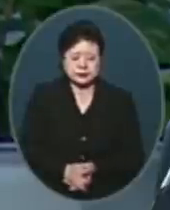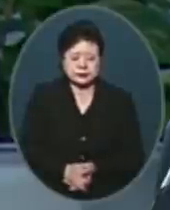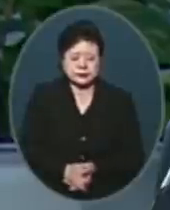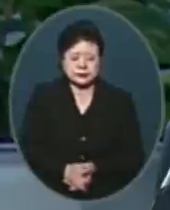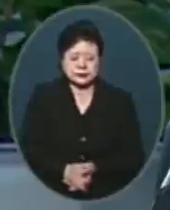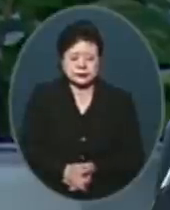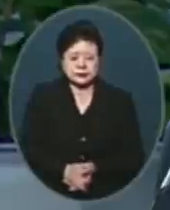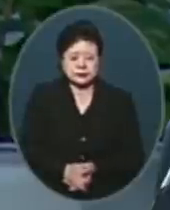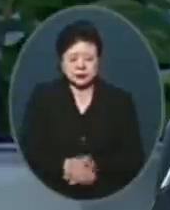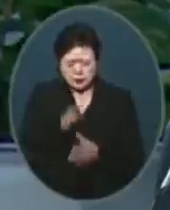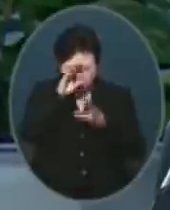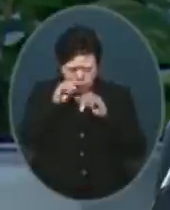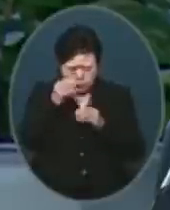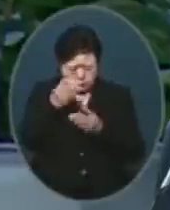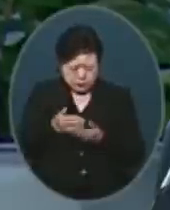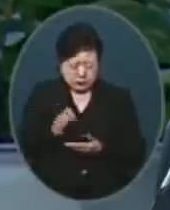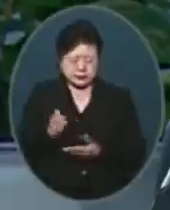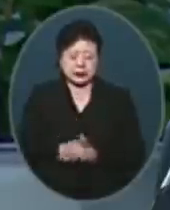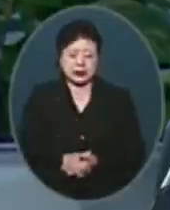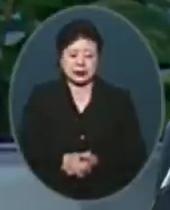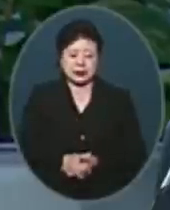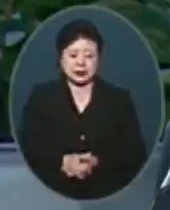중농증으로 고생하는 사람 나음을 입었습니다.